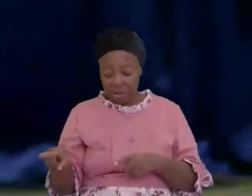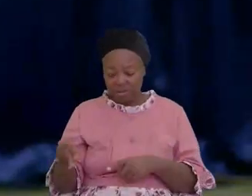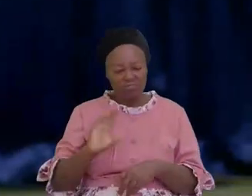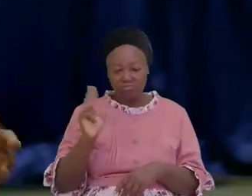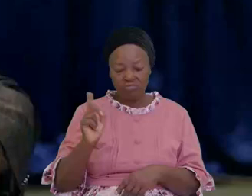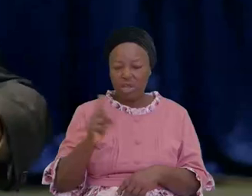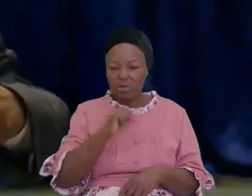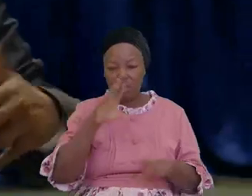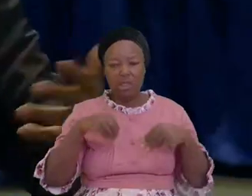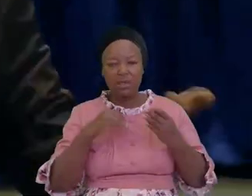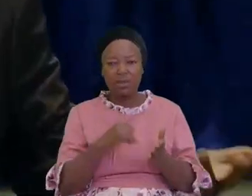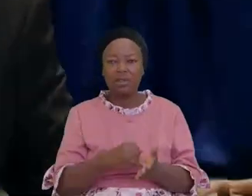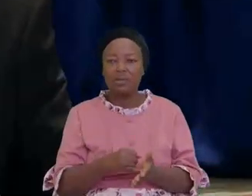cela.